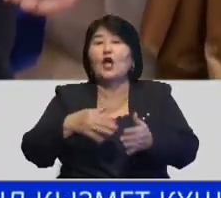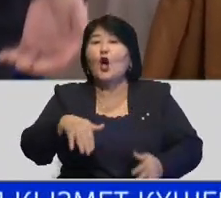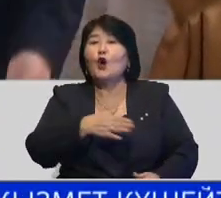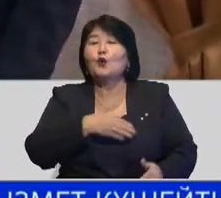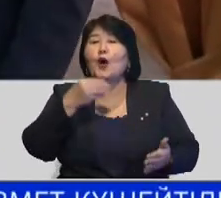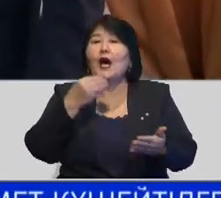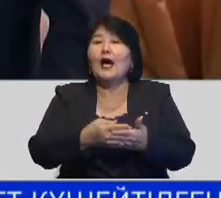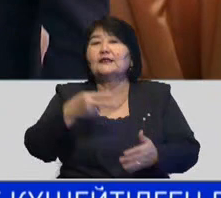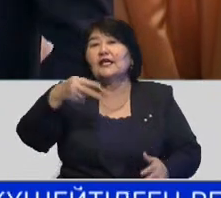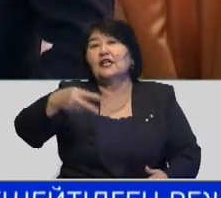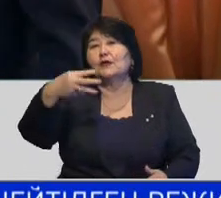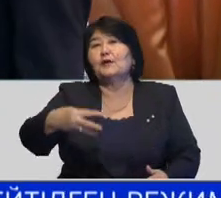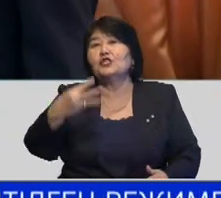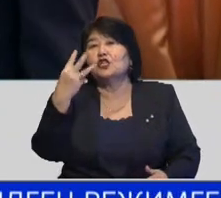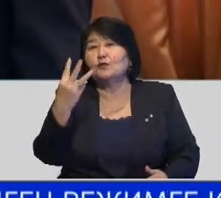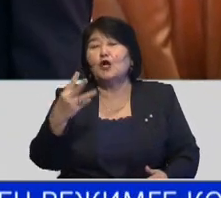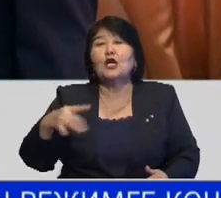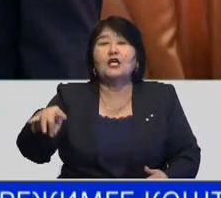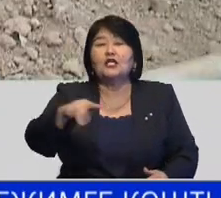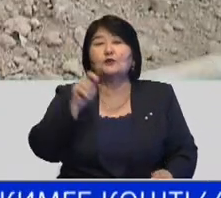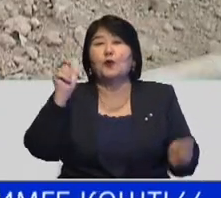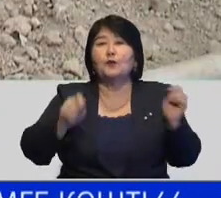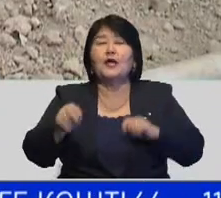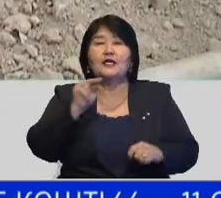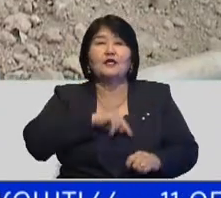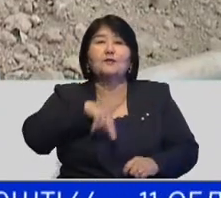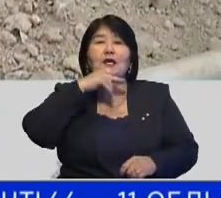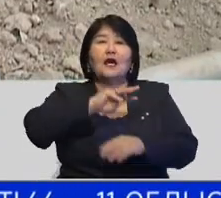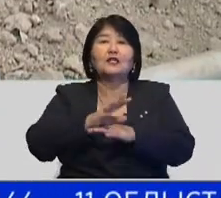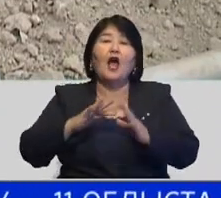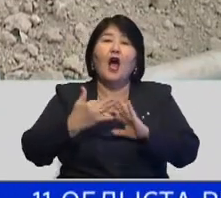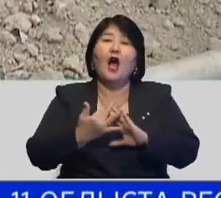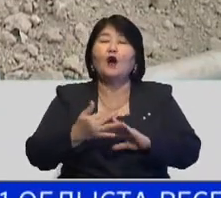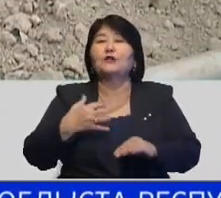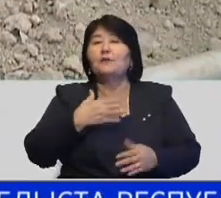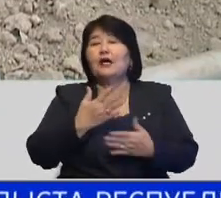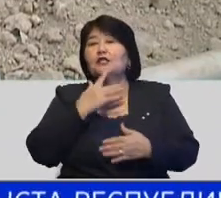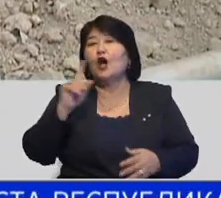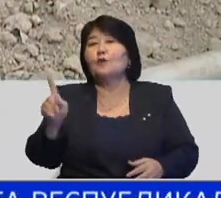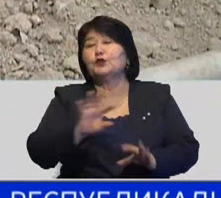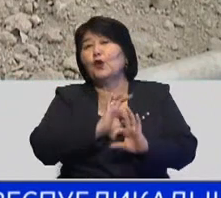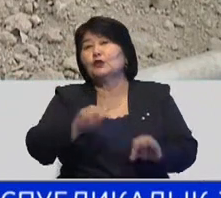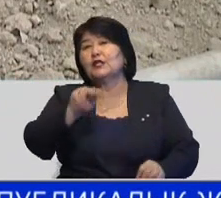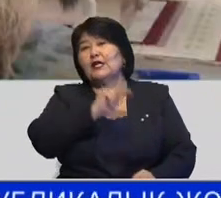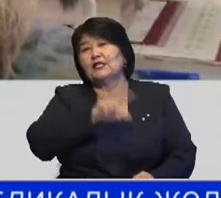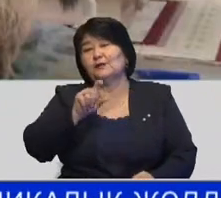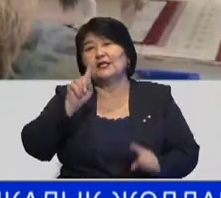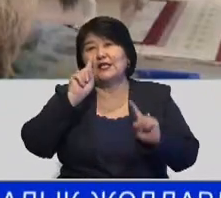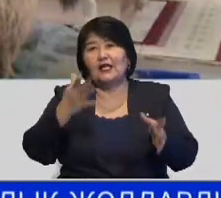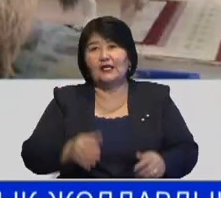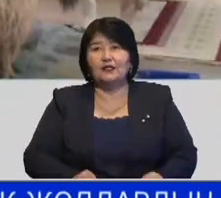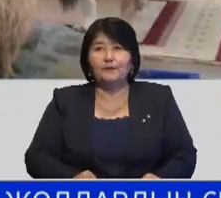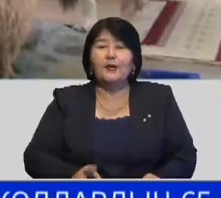Рухани қазына 2023 республикалық фестивалінде еңбегі еленіп, аудандық маңызы бар музейдің үздік қызметкері атанды.